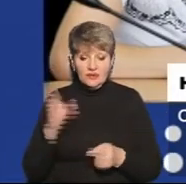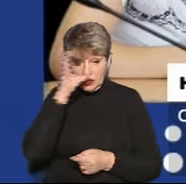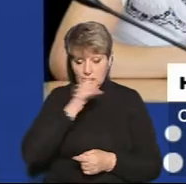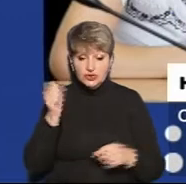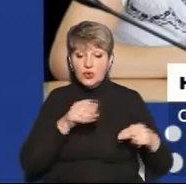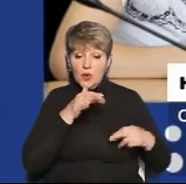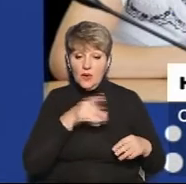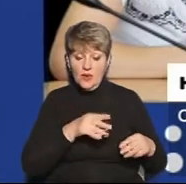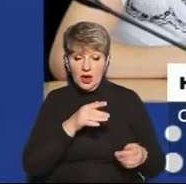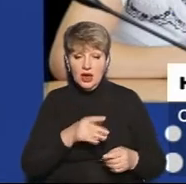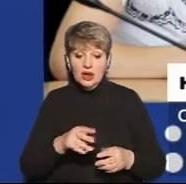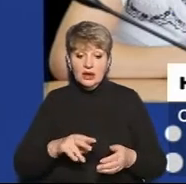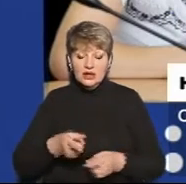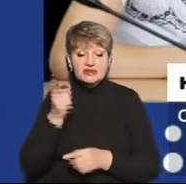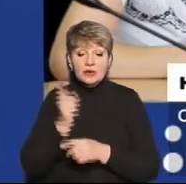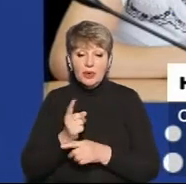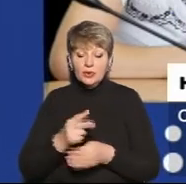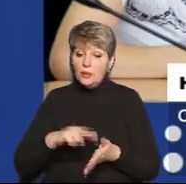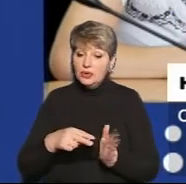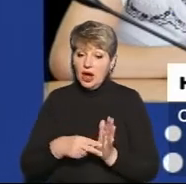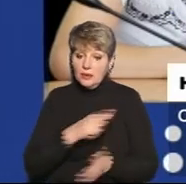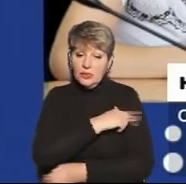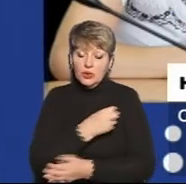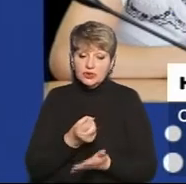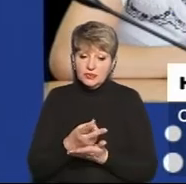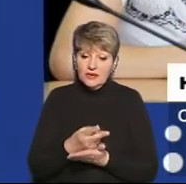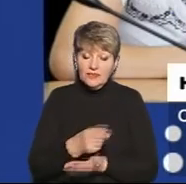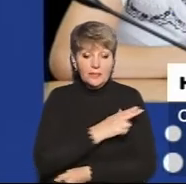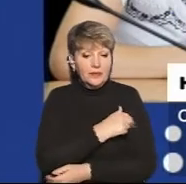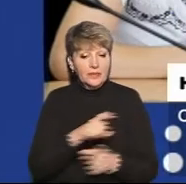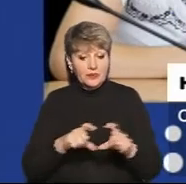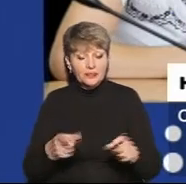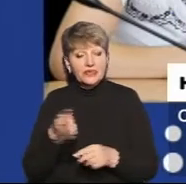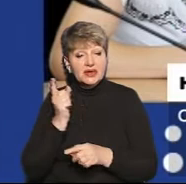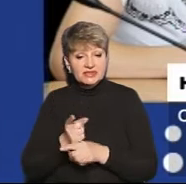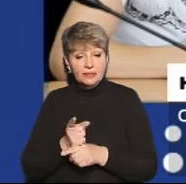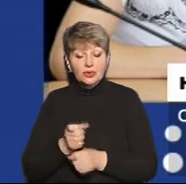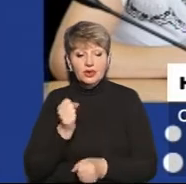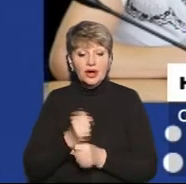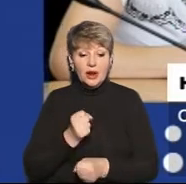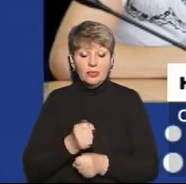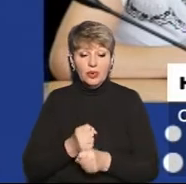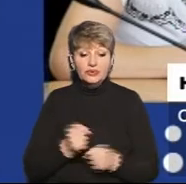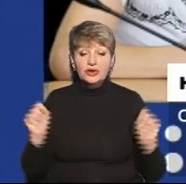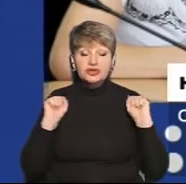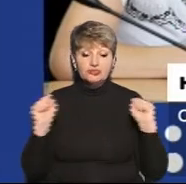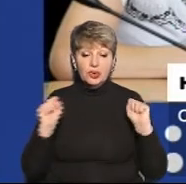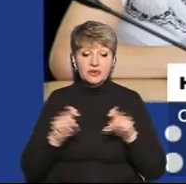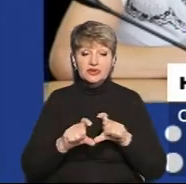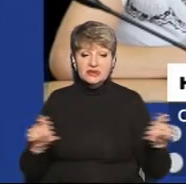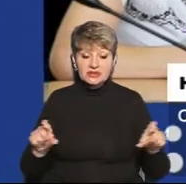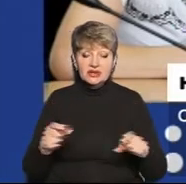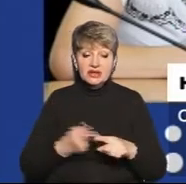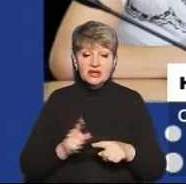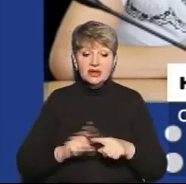час. Заборона планових госпіталізацій у лікарнях, заборона роботи спортивних залів, фітнес-центрів